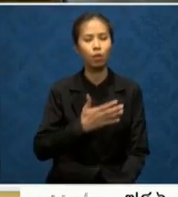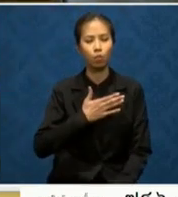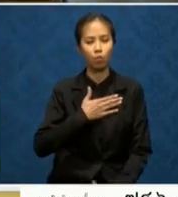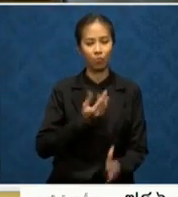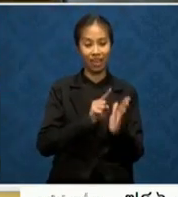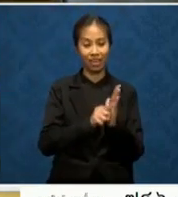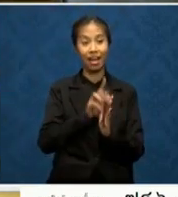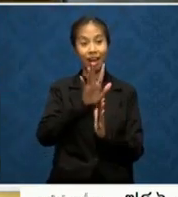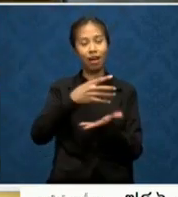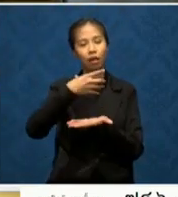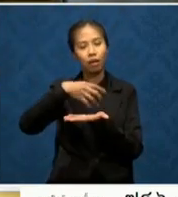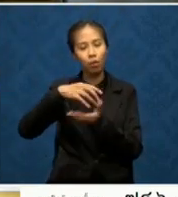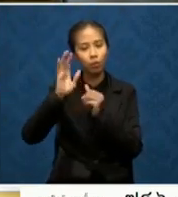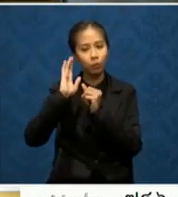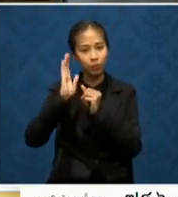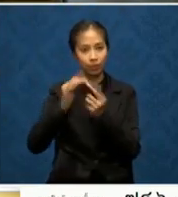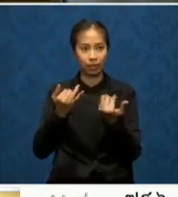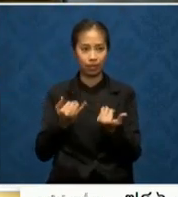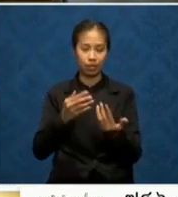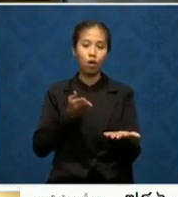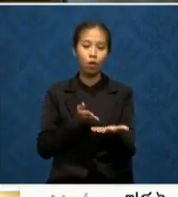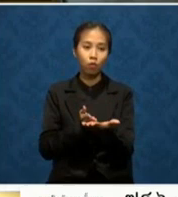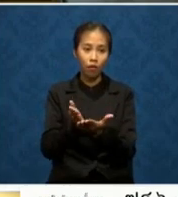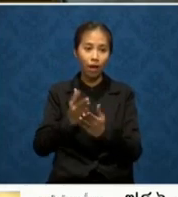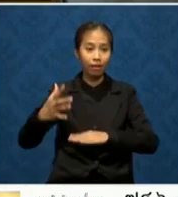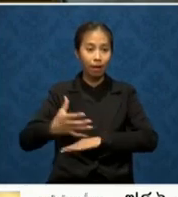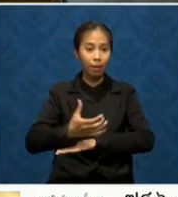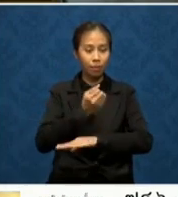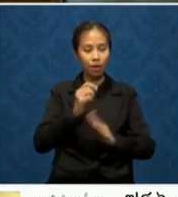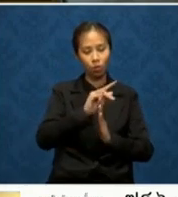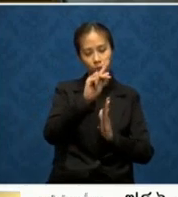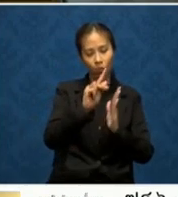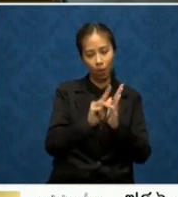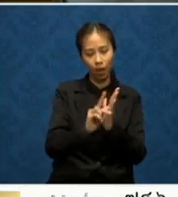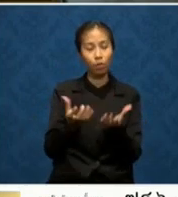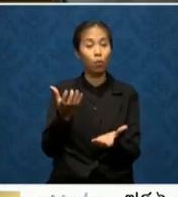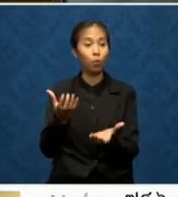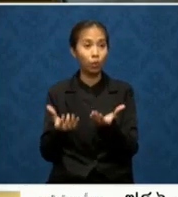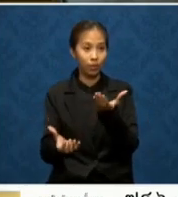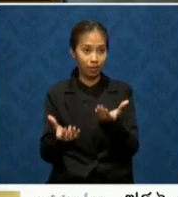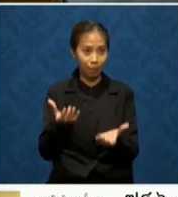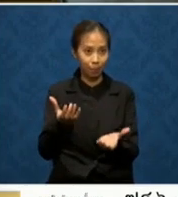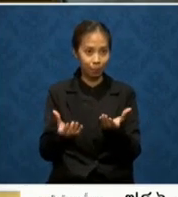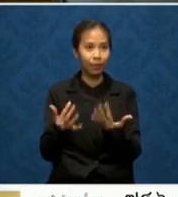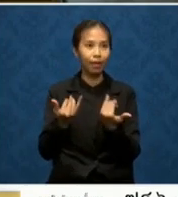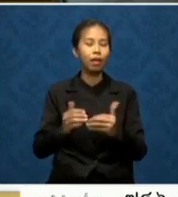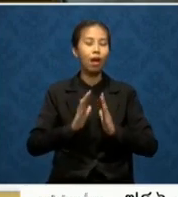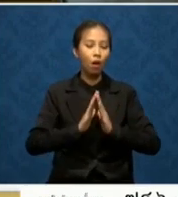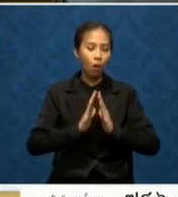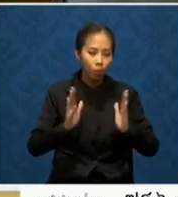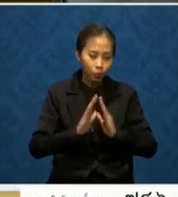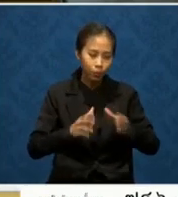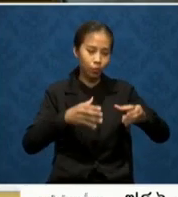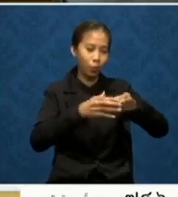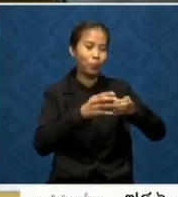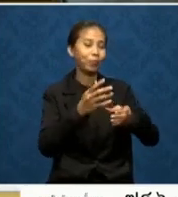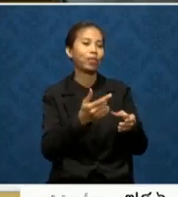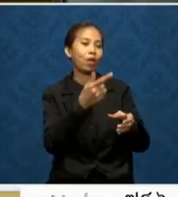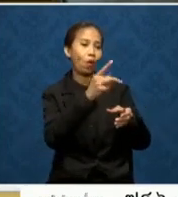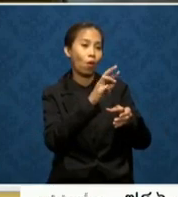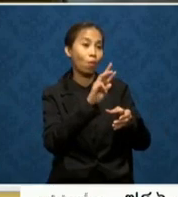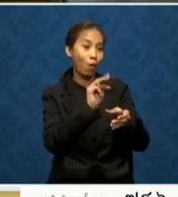ในประเด็นเกี่ยวกับการเมืองการกฎหมายและการยุติธรรมต้องขอบคุณคณะรัฐมนตรีนะครับอยู่กันพร้อมห